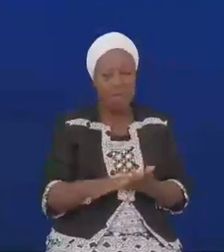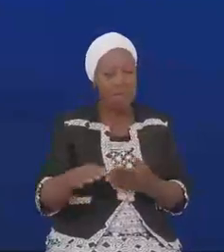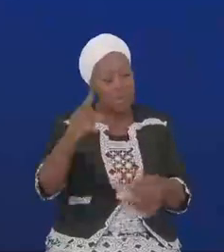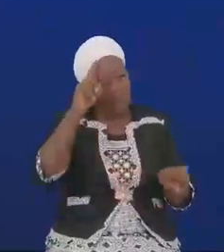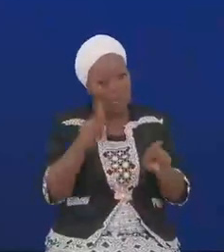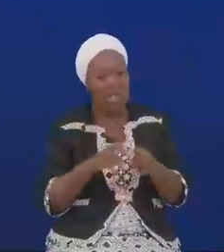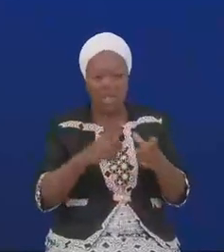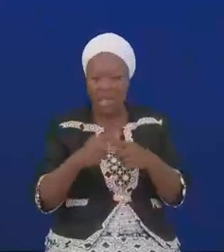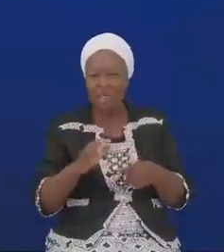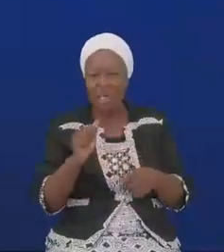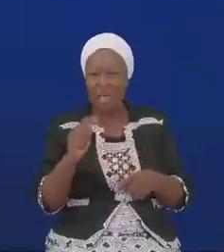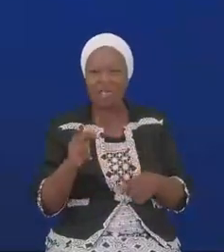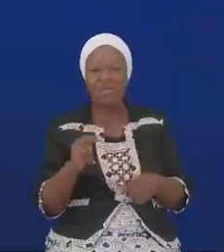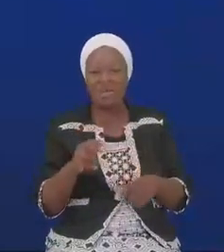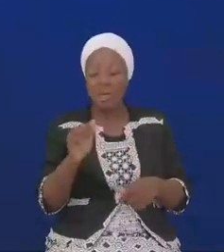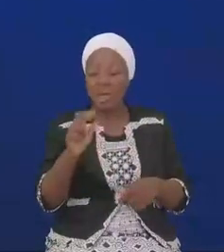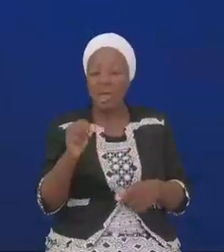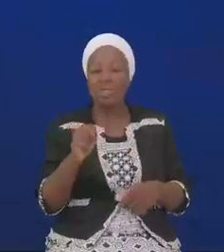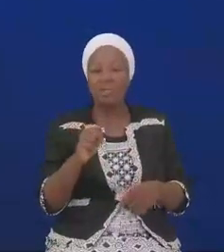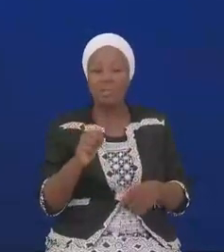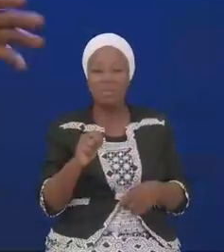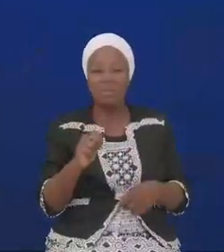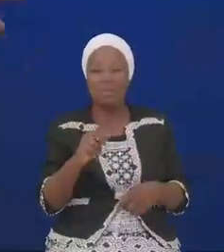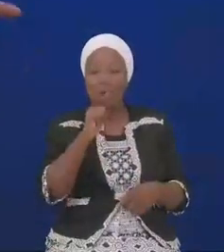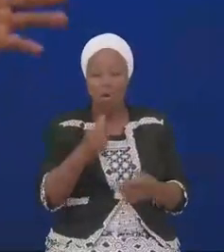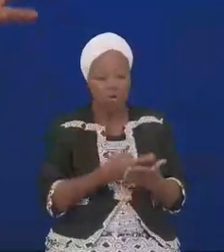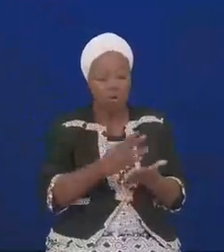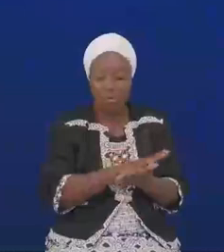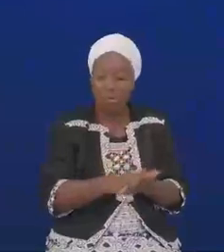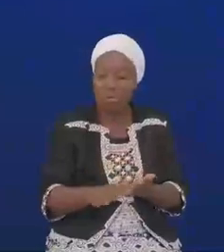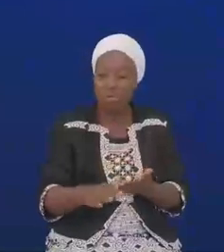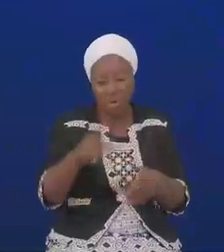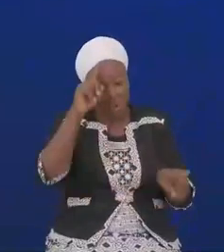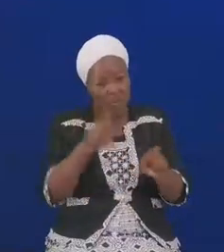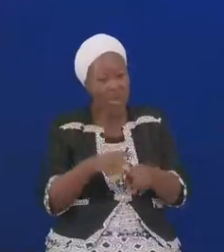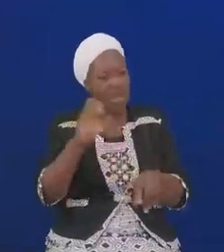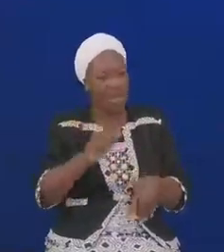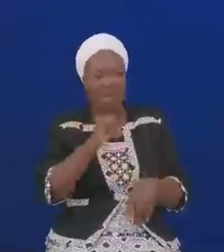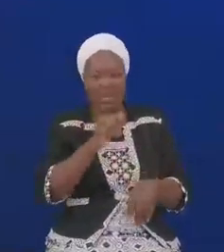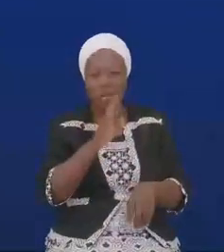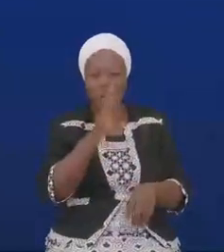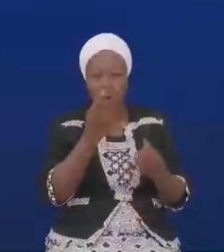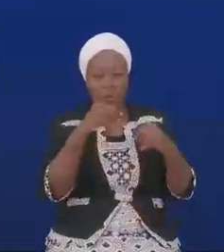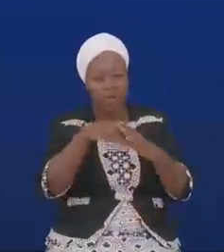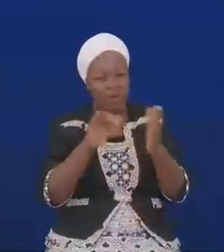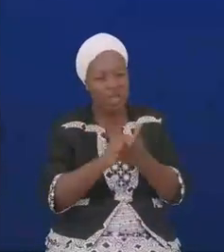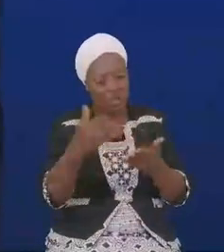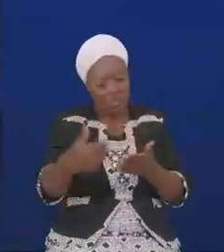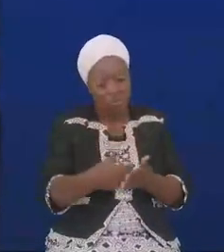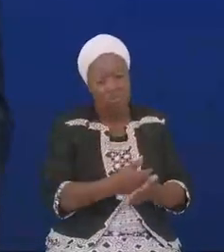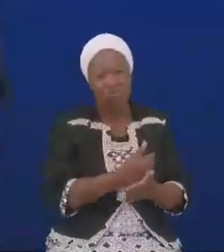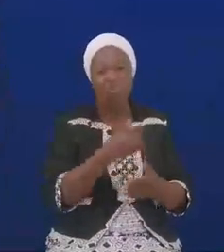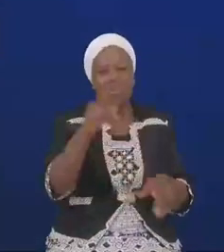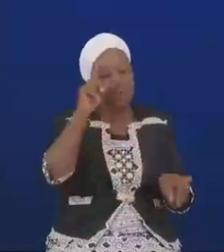une sainte alliance avec un caractère malsain ne peut pas vivre ensemble. Quand nous venons au